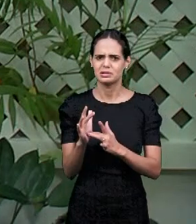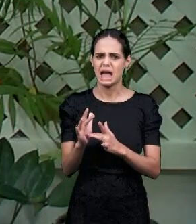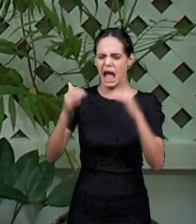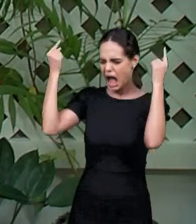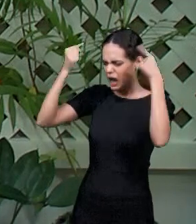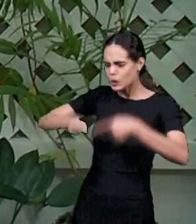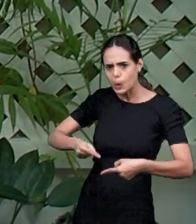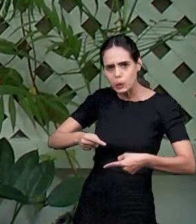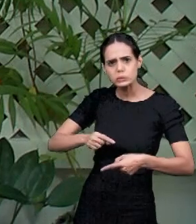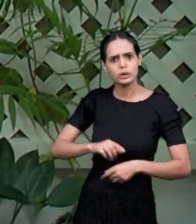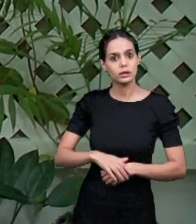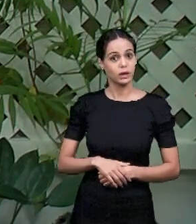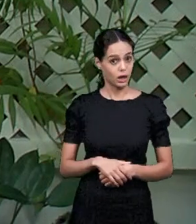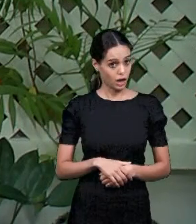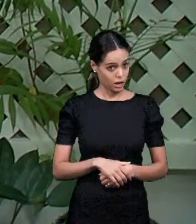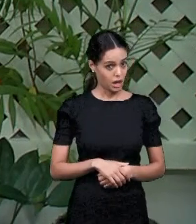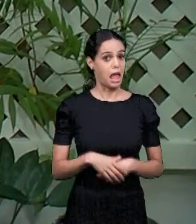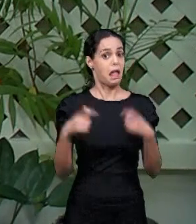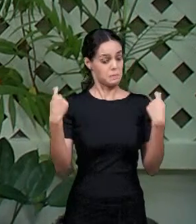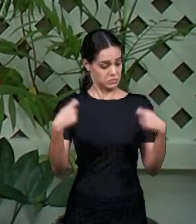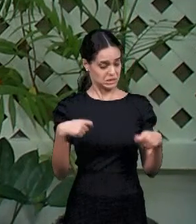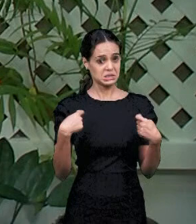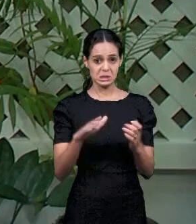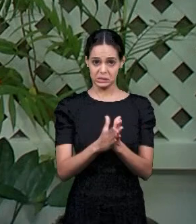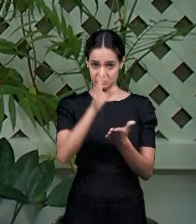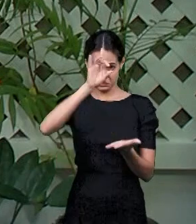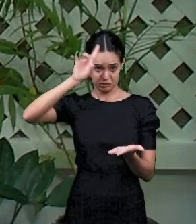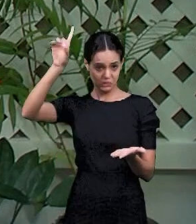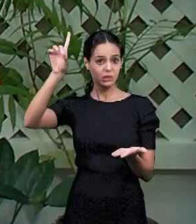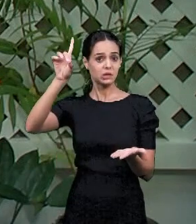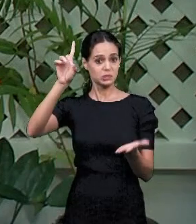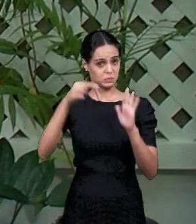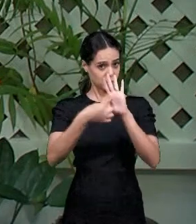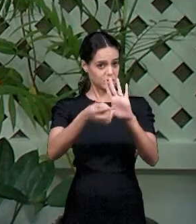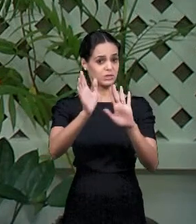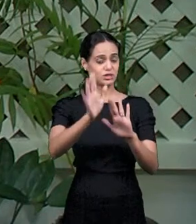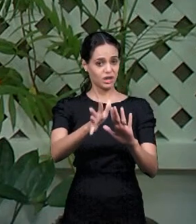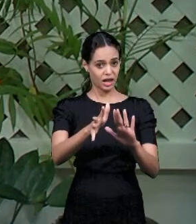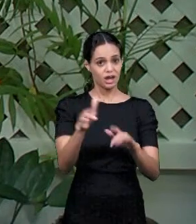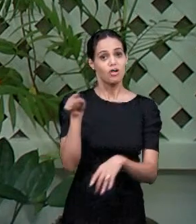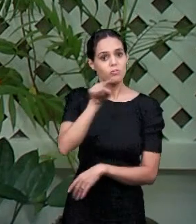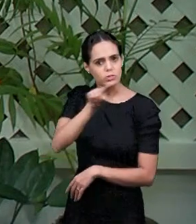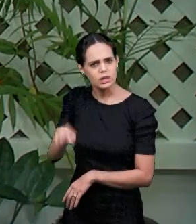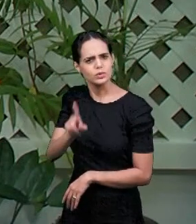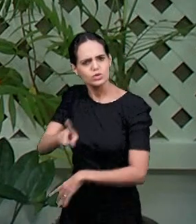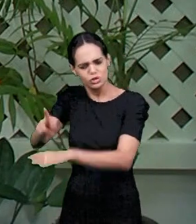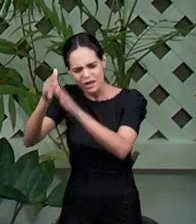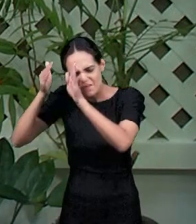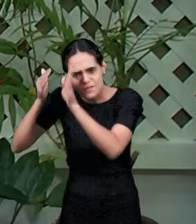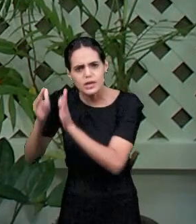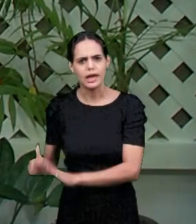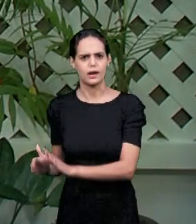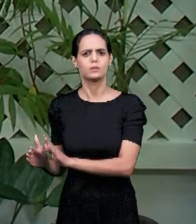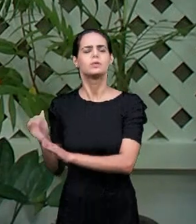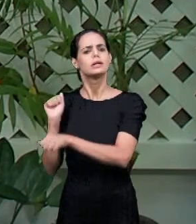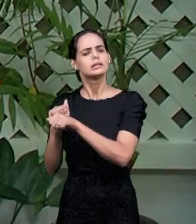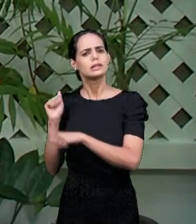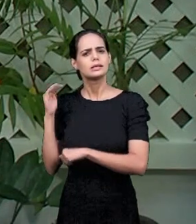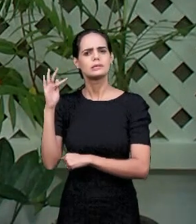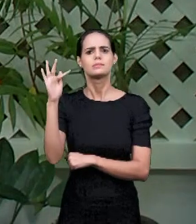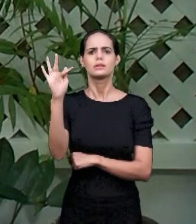train de se lever, ça c'est nécessaire, afin que ceux qui sont fidèles restent fidèles dans